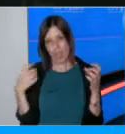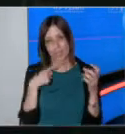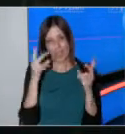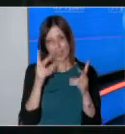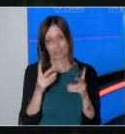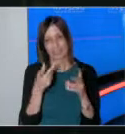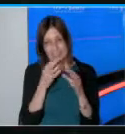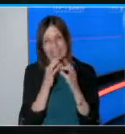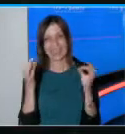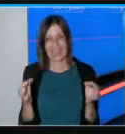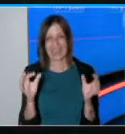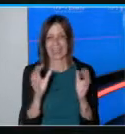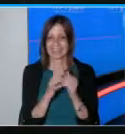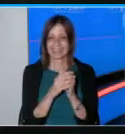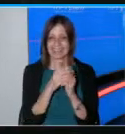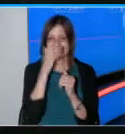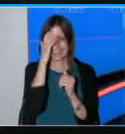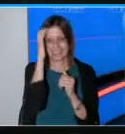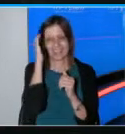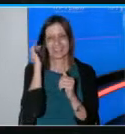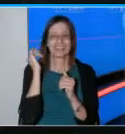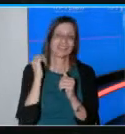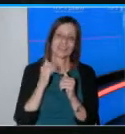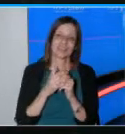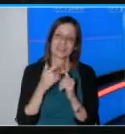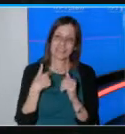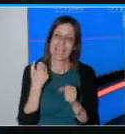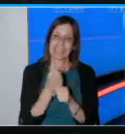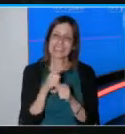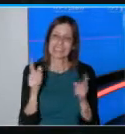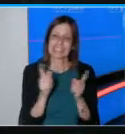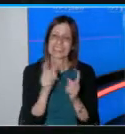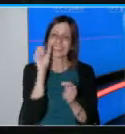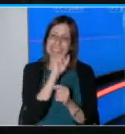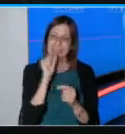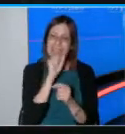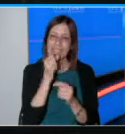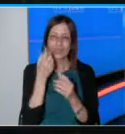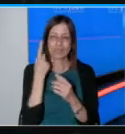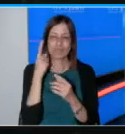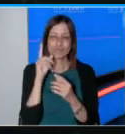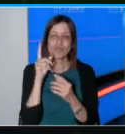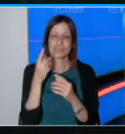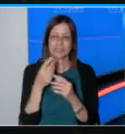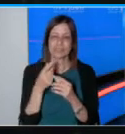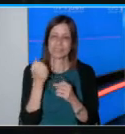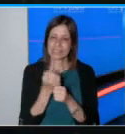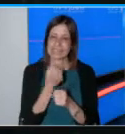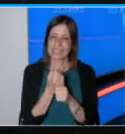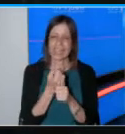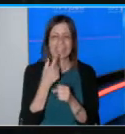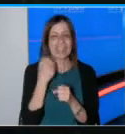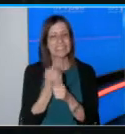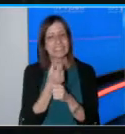לקחת לך... תתחילי, אני עוד לא יצא כאן, איך את צריכה לעצור. אז לא, אני אעשה את זה קצר, זמרת, יוצרת. היצירה זה החיים